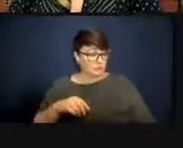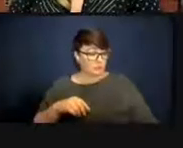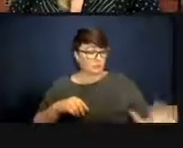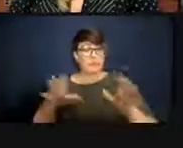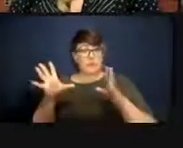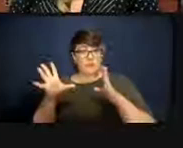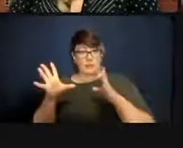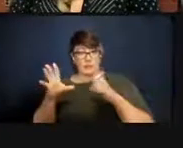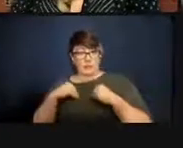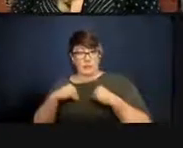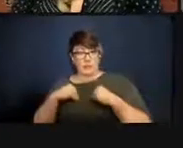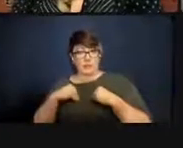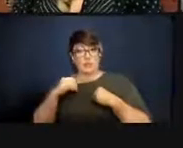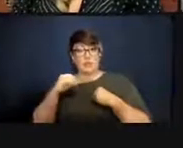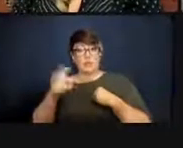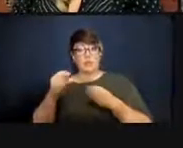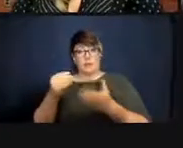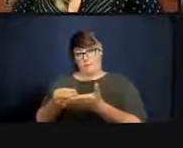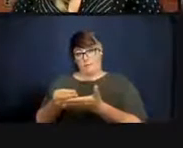linahusu